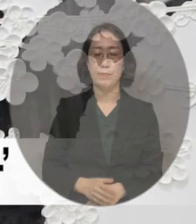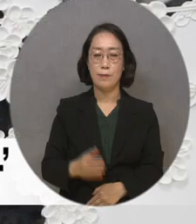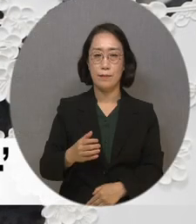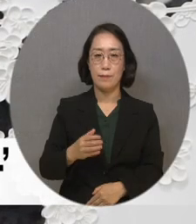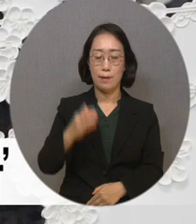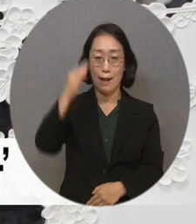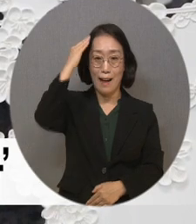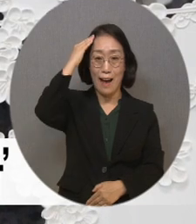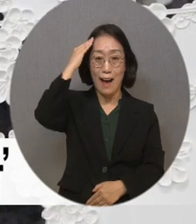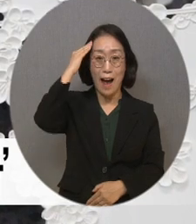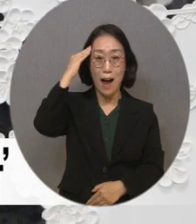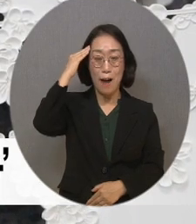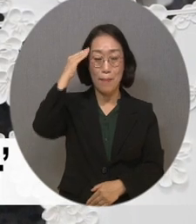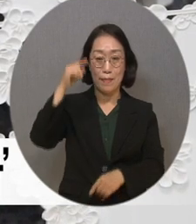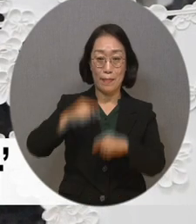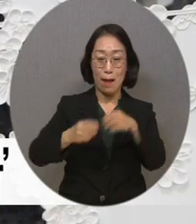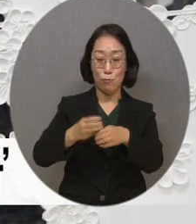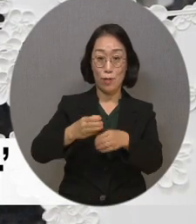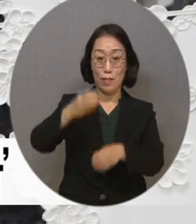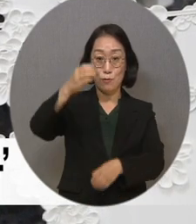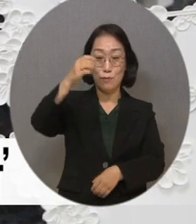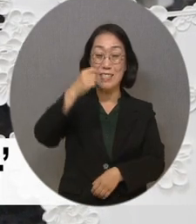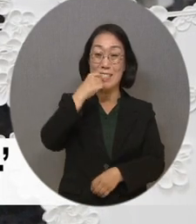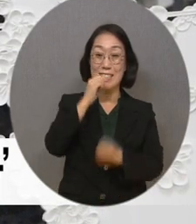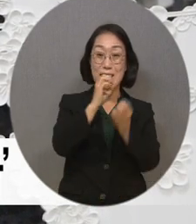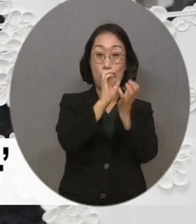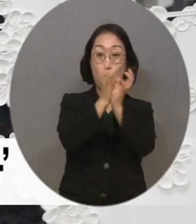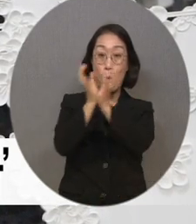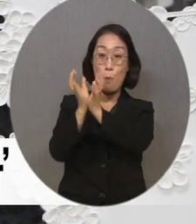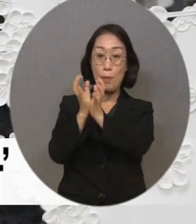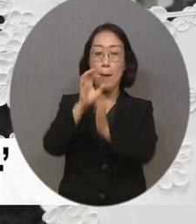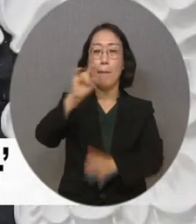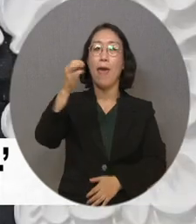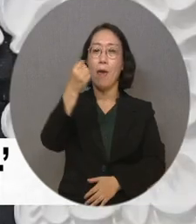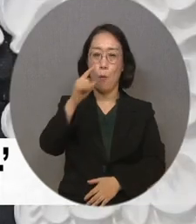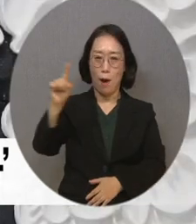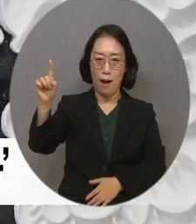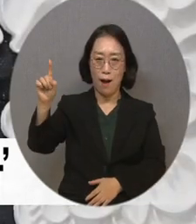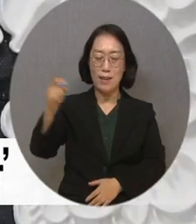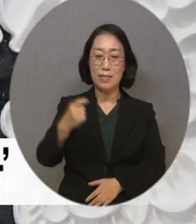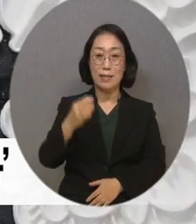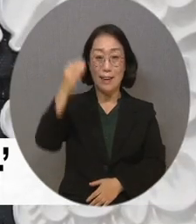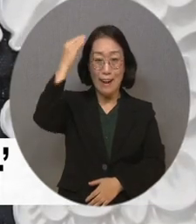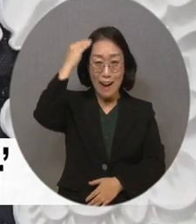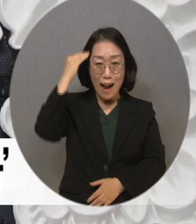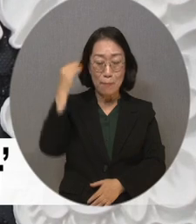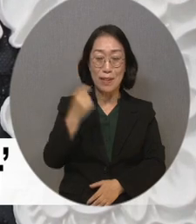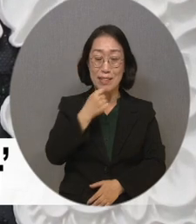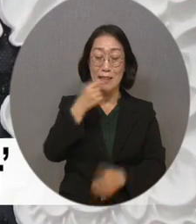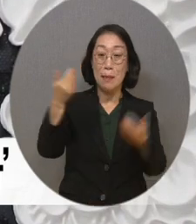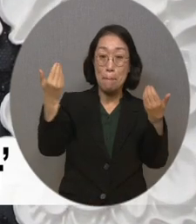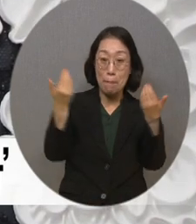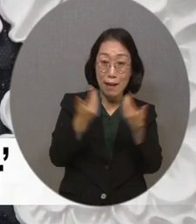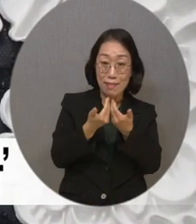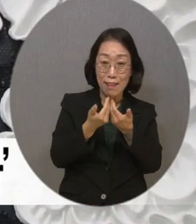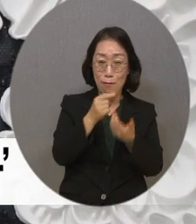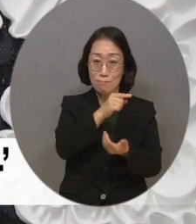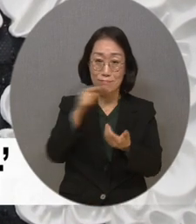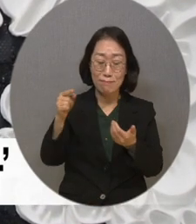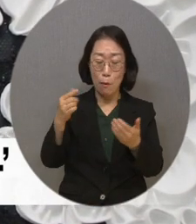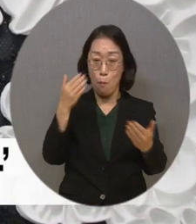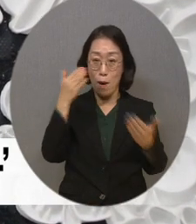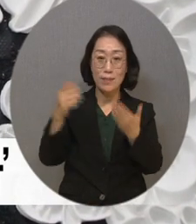새까만 나무 기둥 위에 핀 새하얀 백색의 매화꽃은 흙과 백의 확실한 색의 대비를